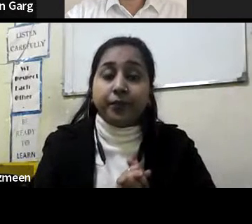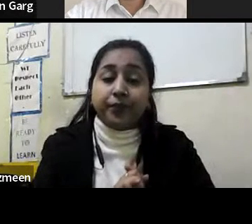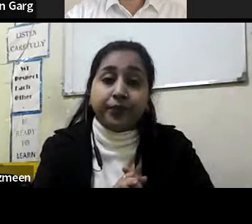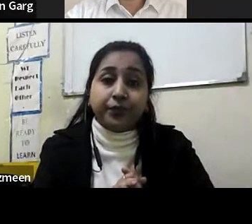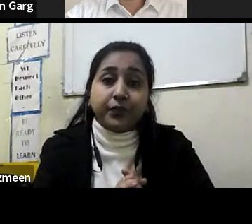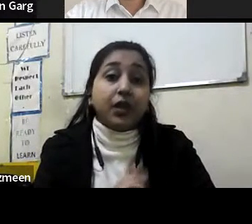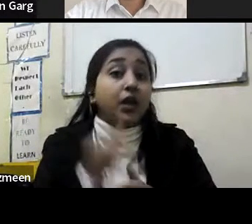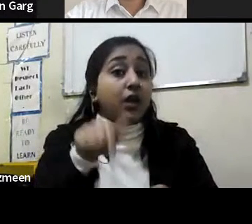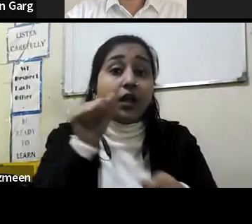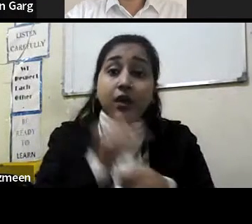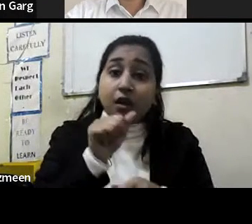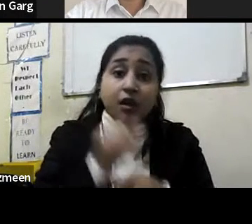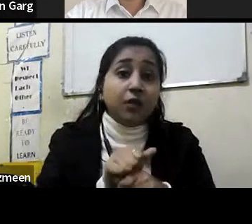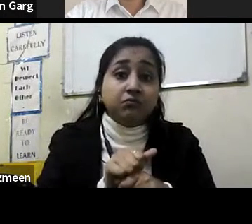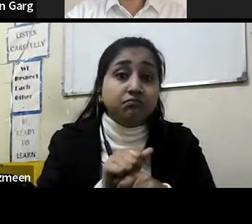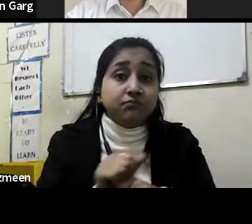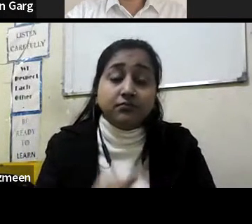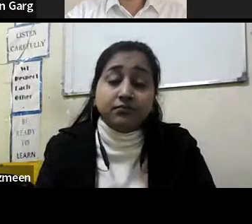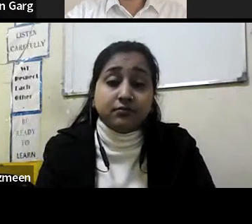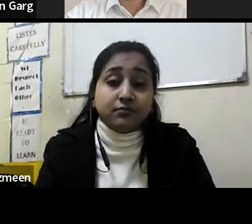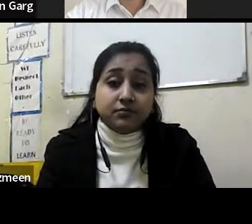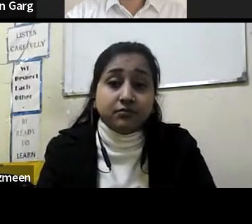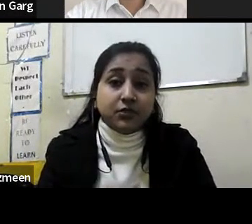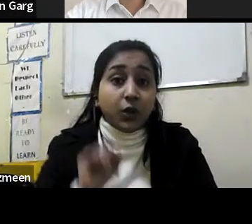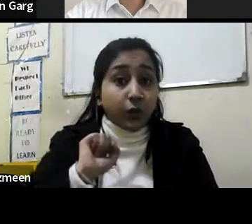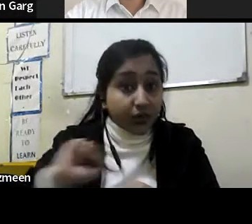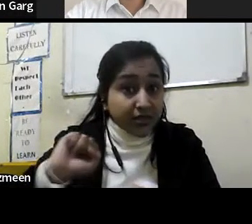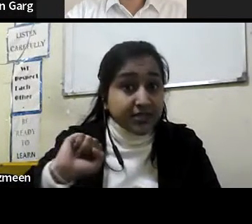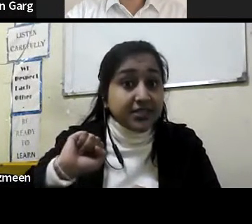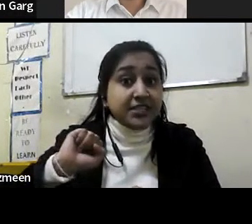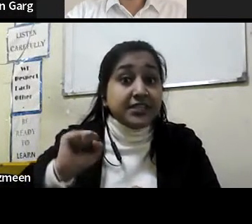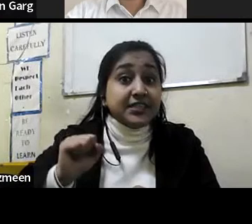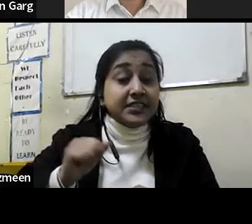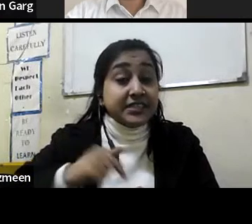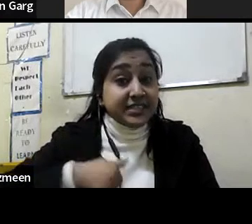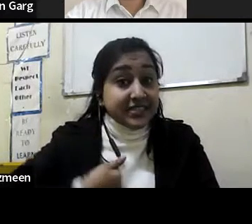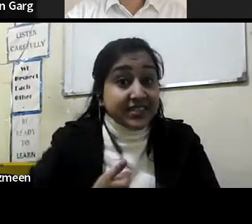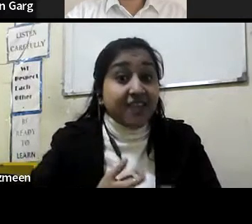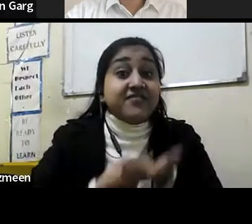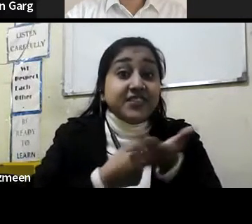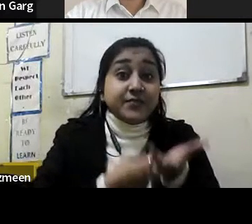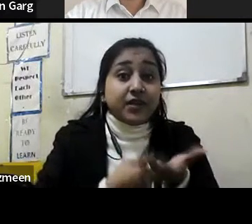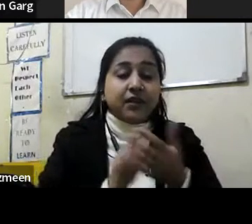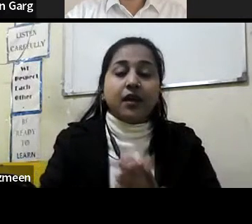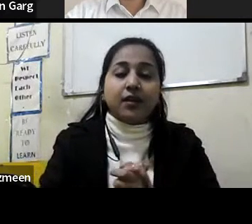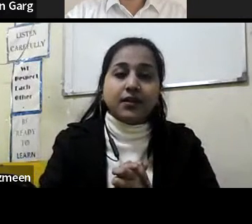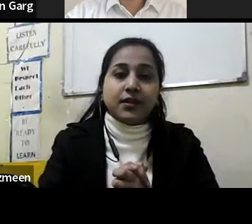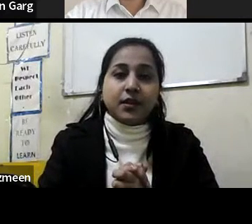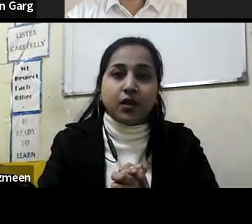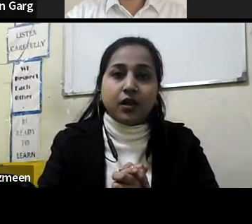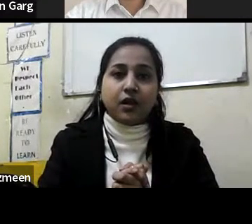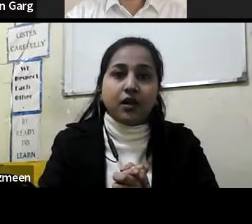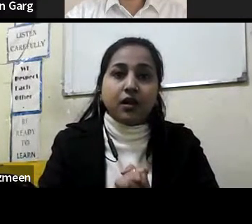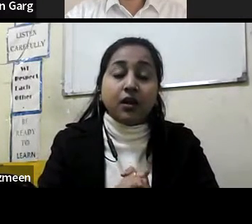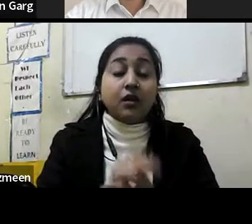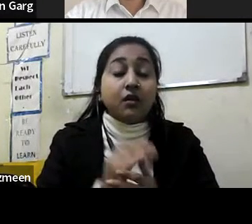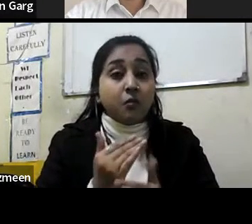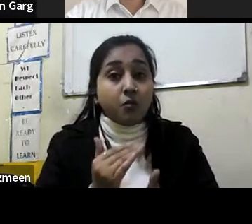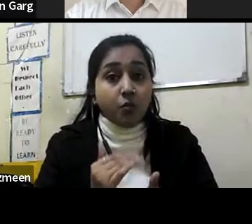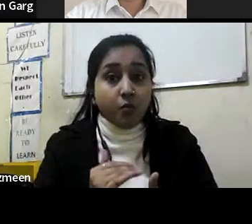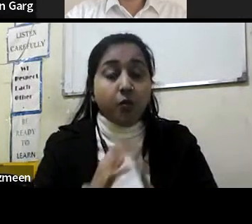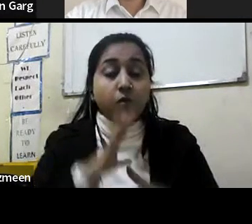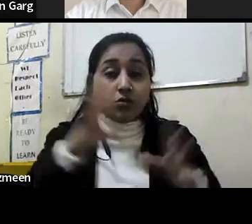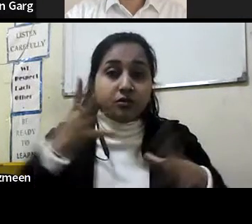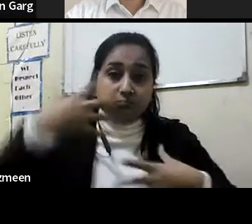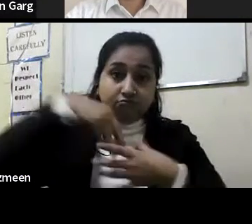जो काम करने की, जो self-respect, what we can earn out of working and out of being a worthy contributor